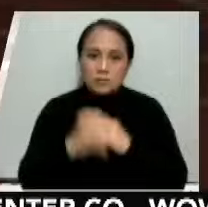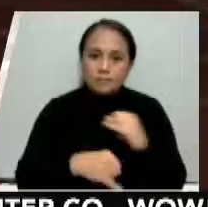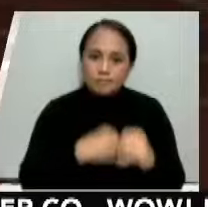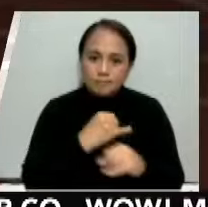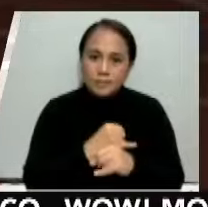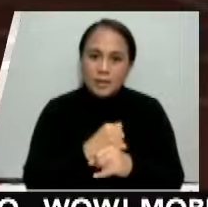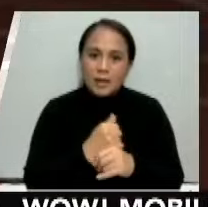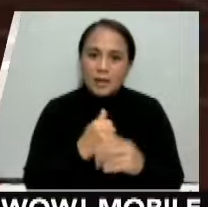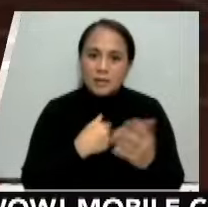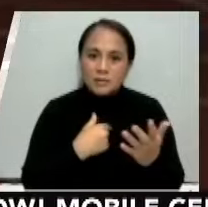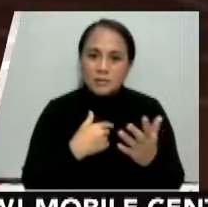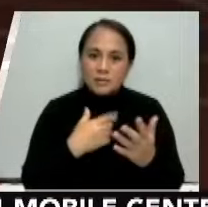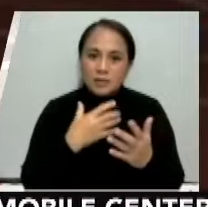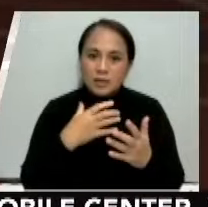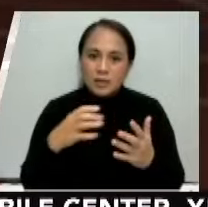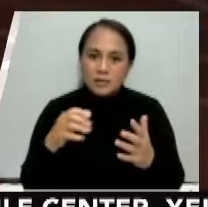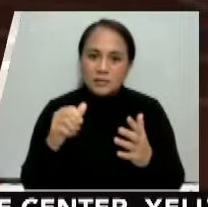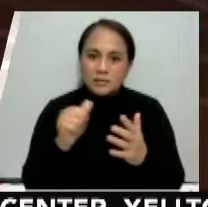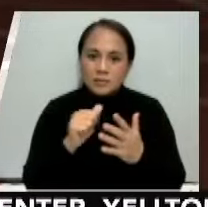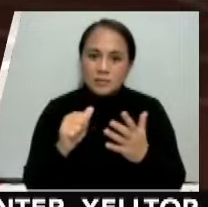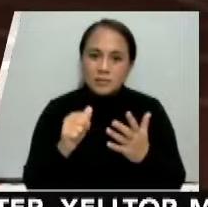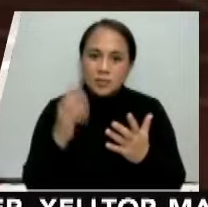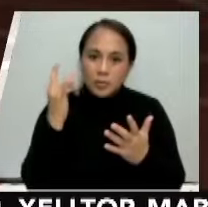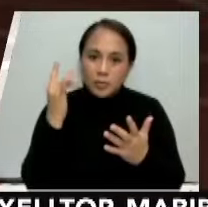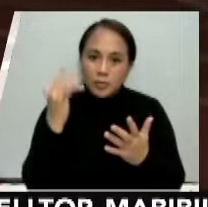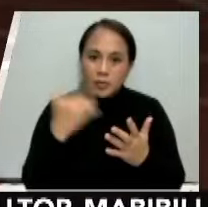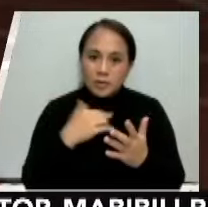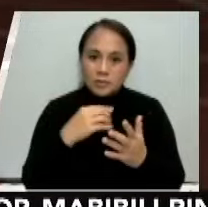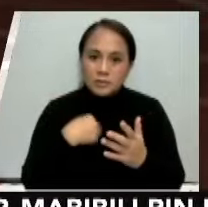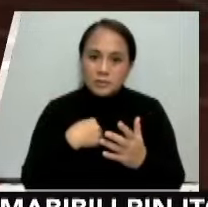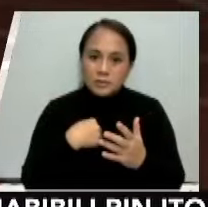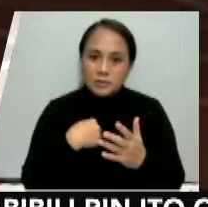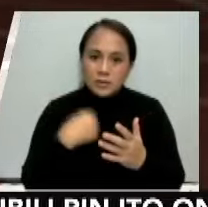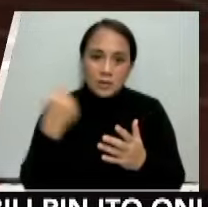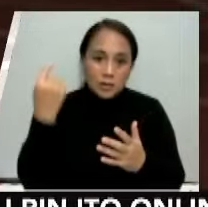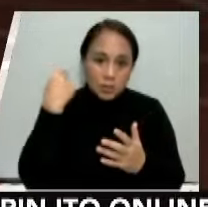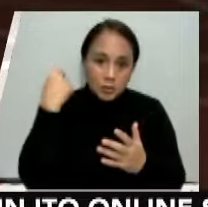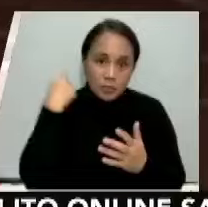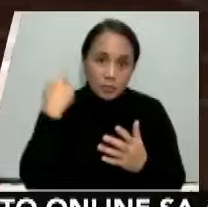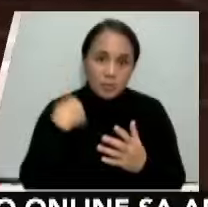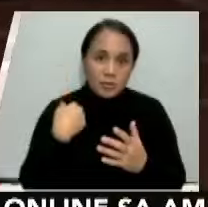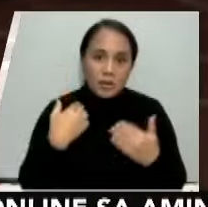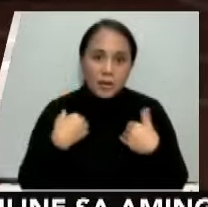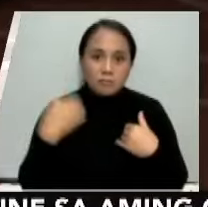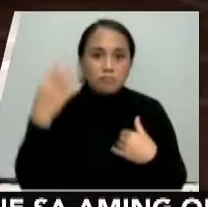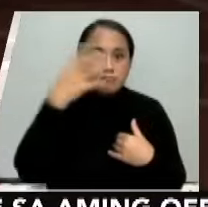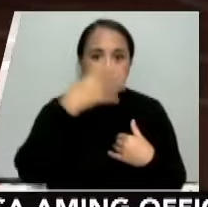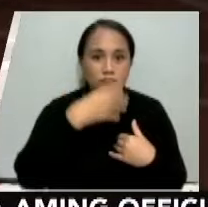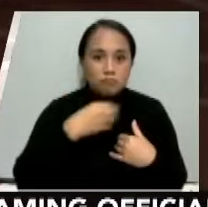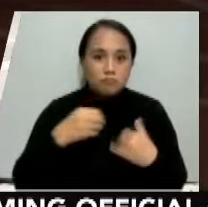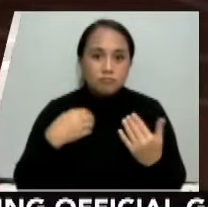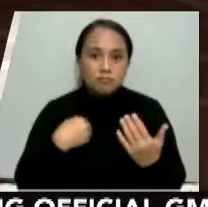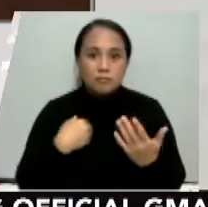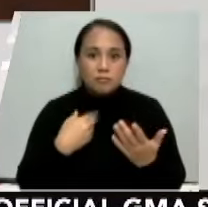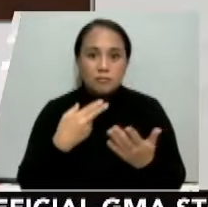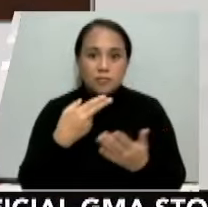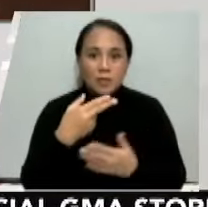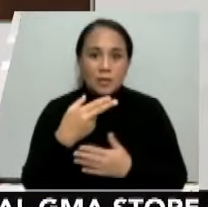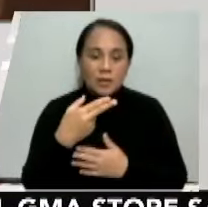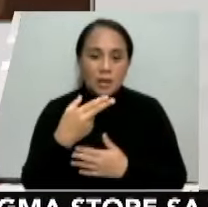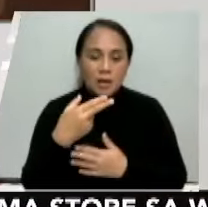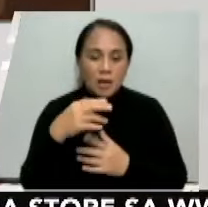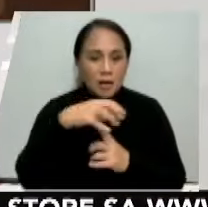air balloon night glow kung saan sa aking likuran makikita ang mga nagagandahang hot air balloon. Vicky?